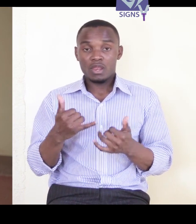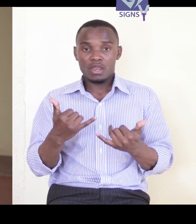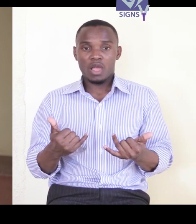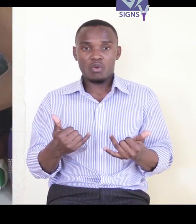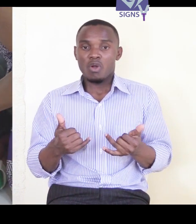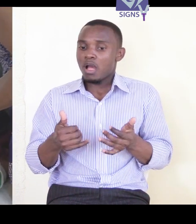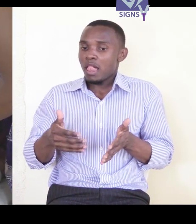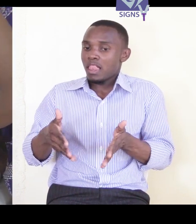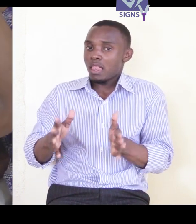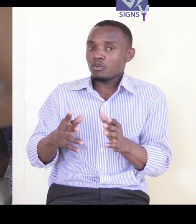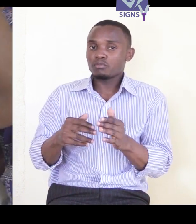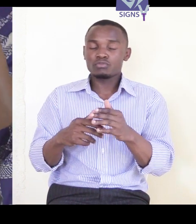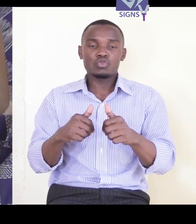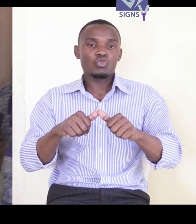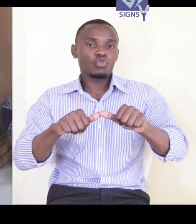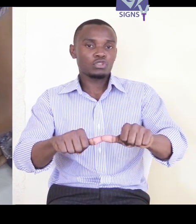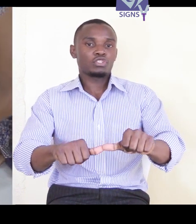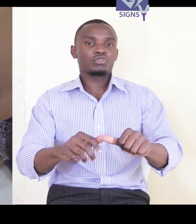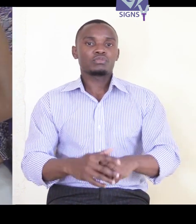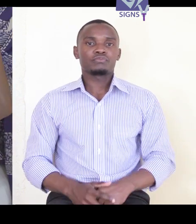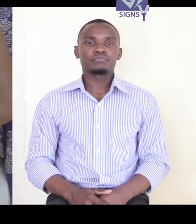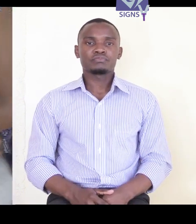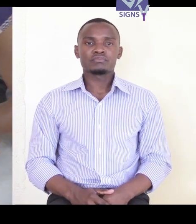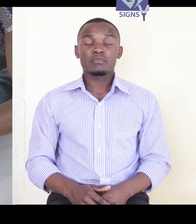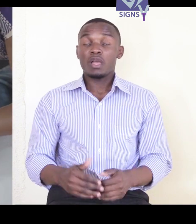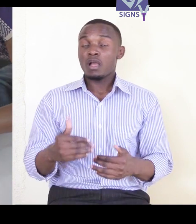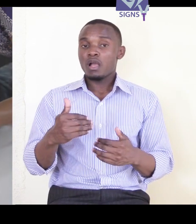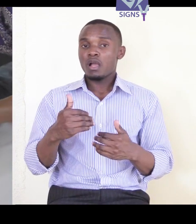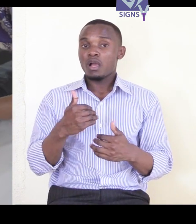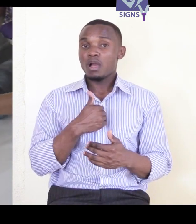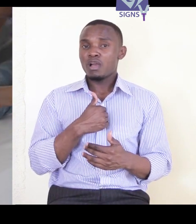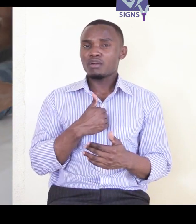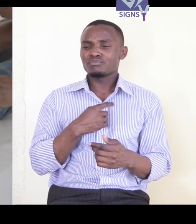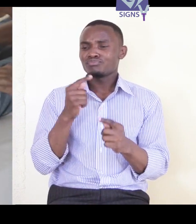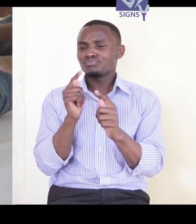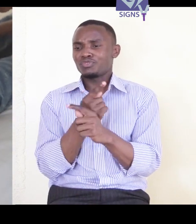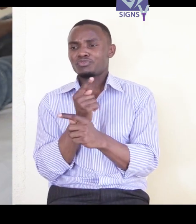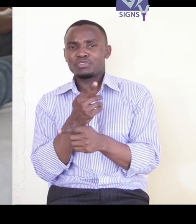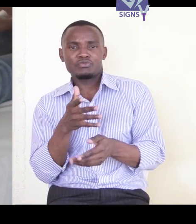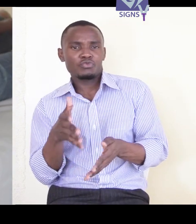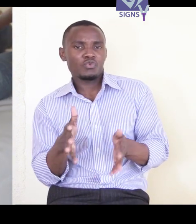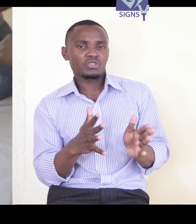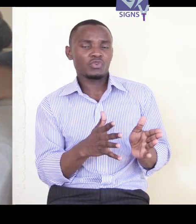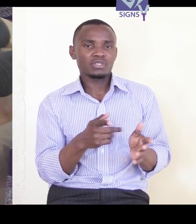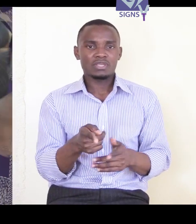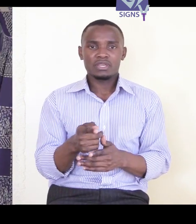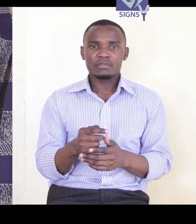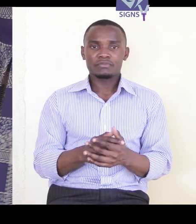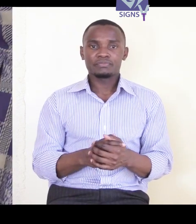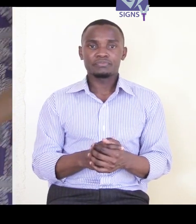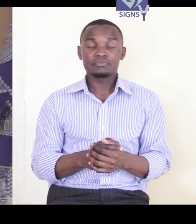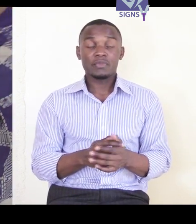aendelee. Sasa tunazo techniques kadhaa tunazofanya kwa hii massage kama